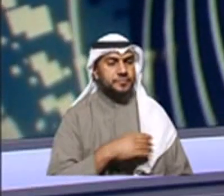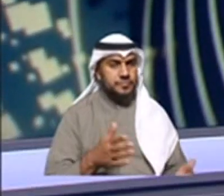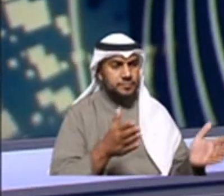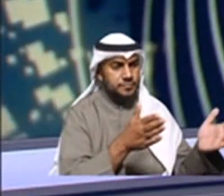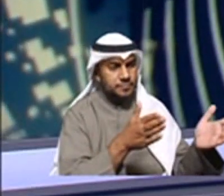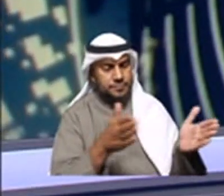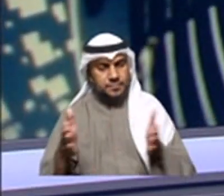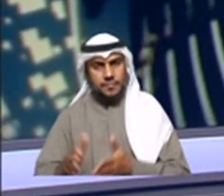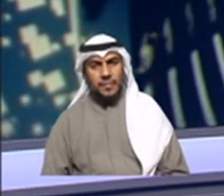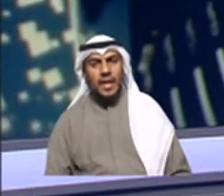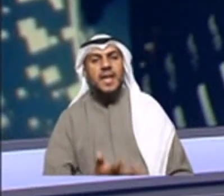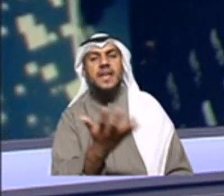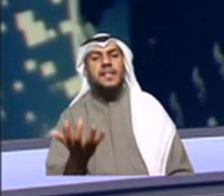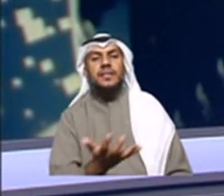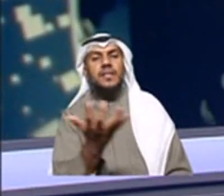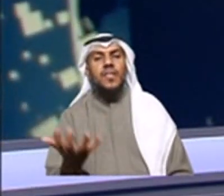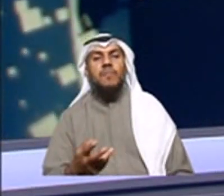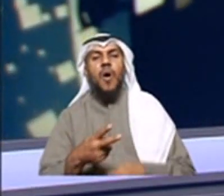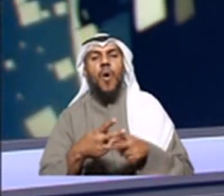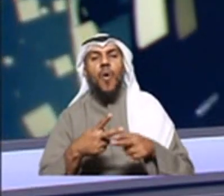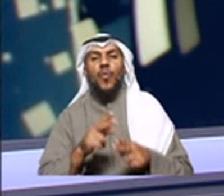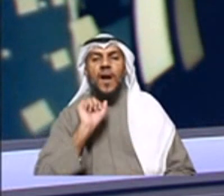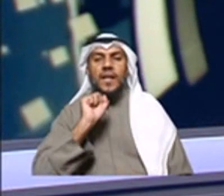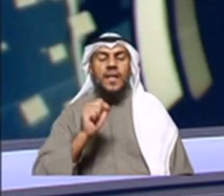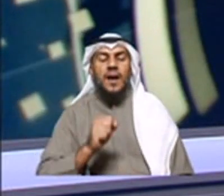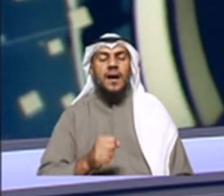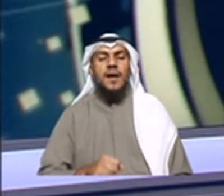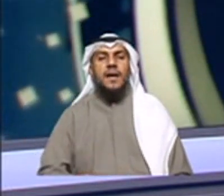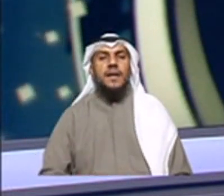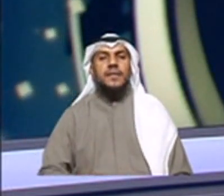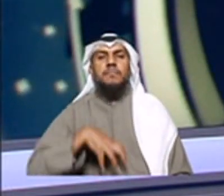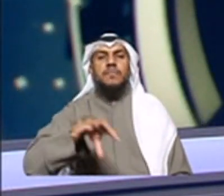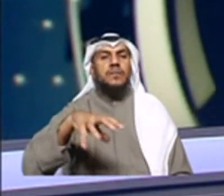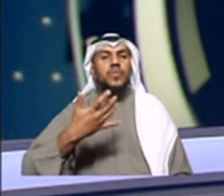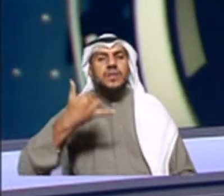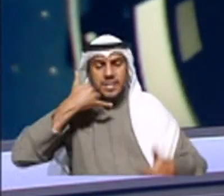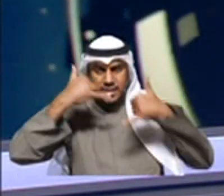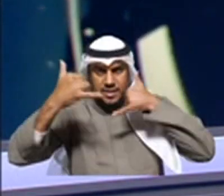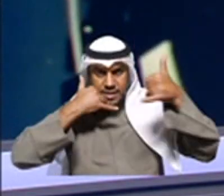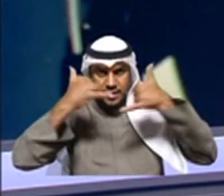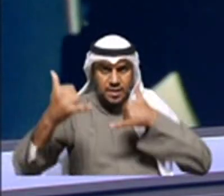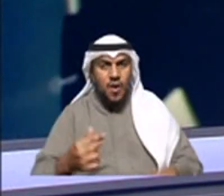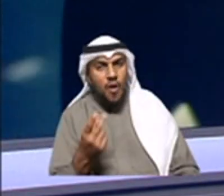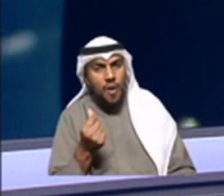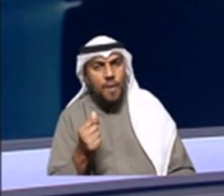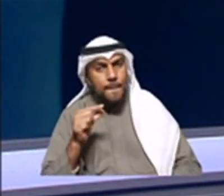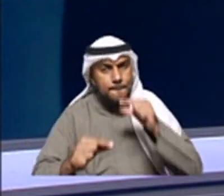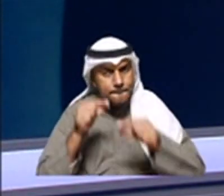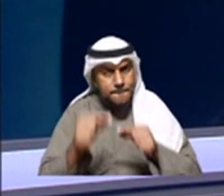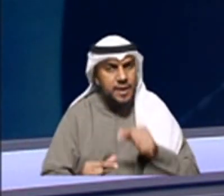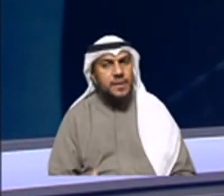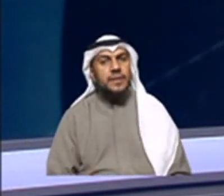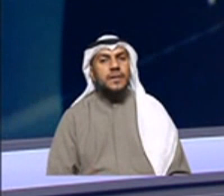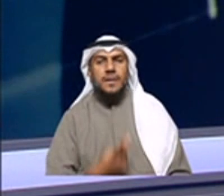تربعت الاستثمارات الكويتية في قطاع الاتصالات والمدن اللوجستية والقطاعين المصرفي والمالي على